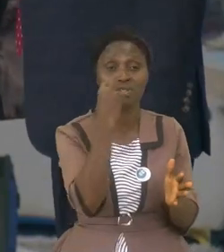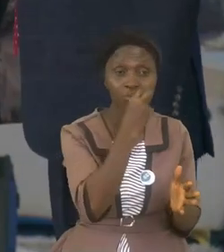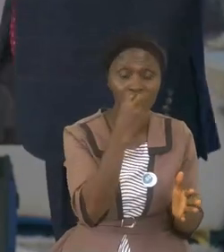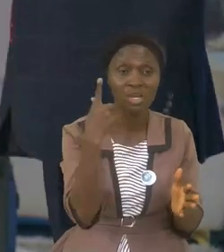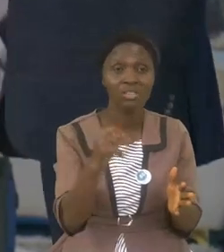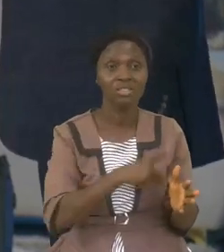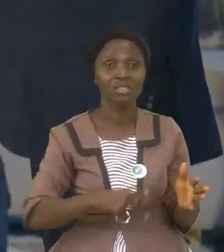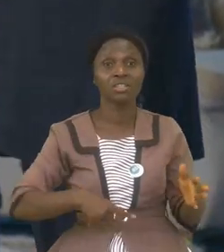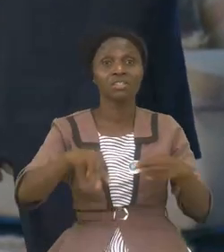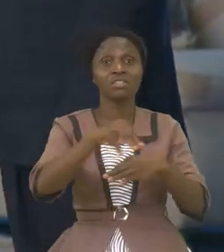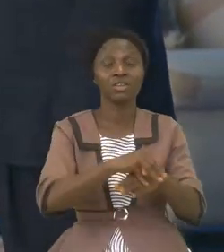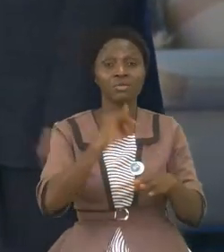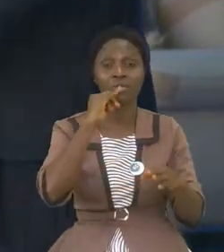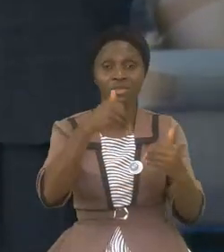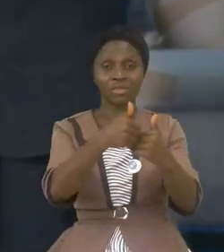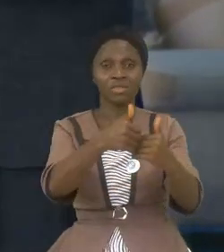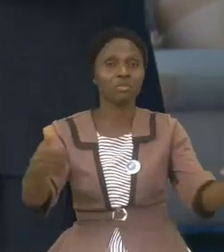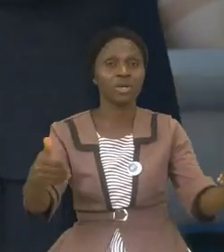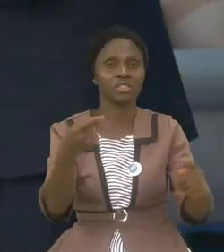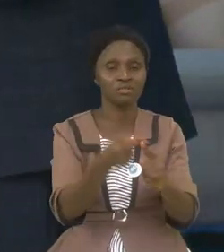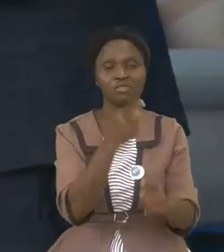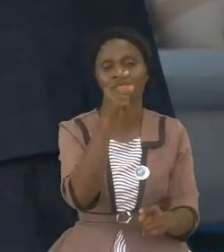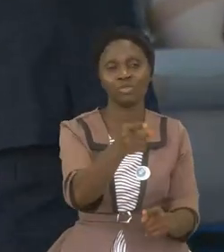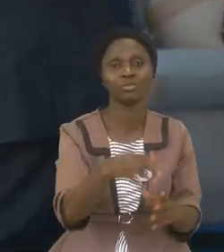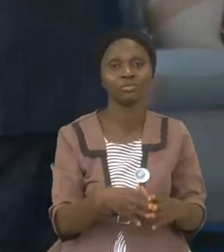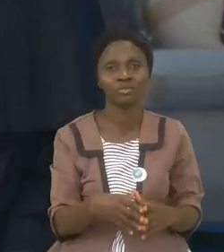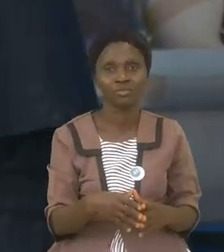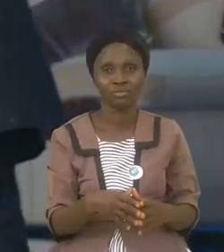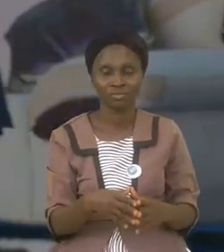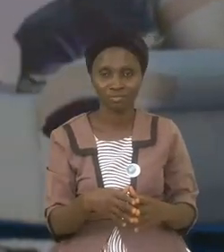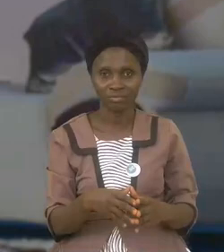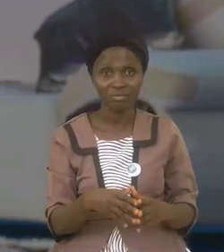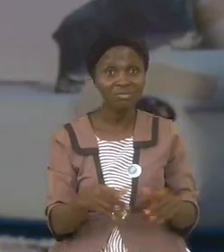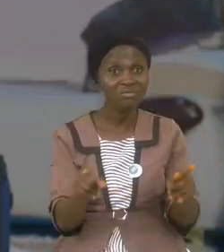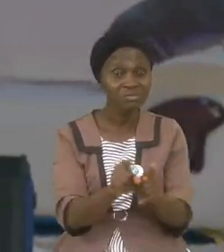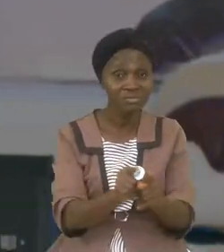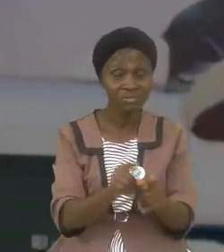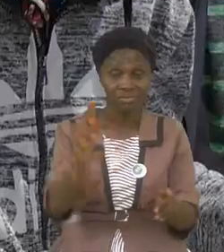Roi Nebuchadnezzar, qu'on va t'enlever le royaume.